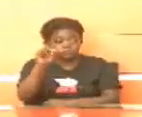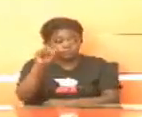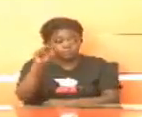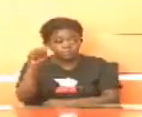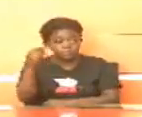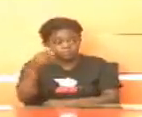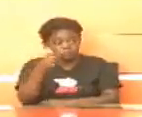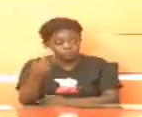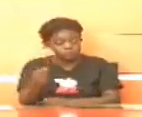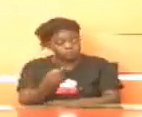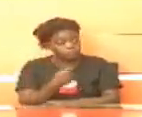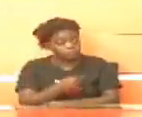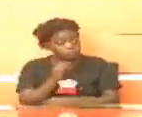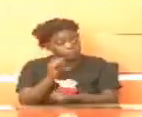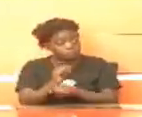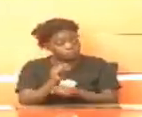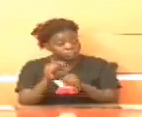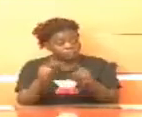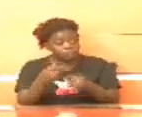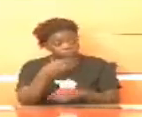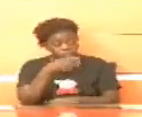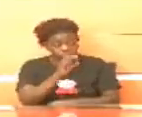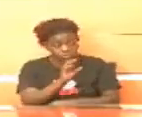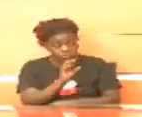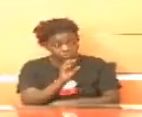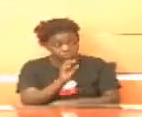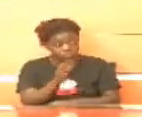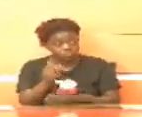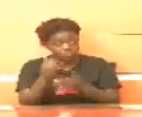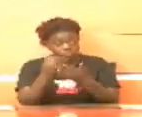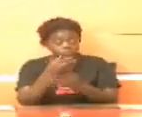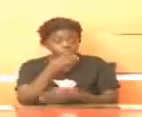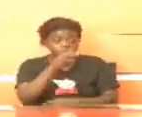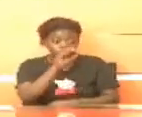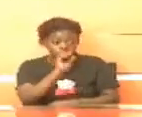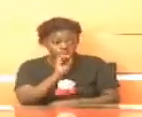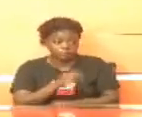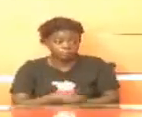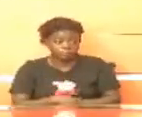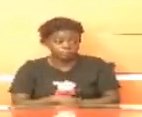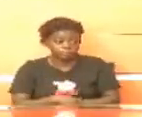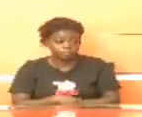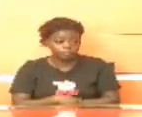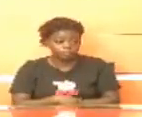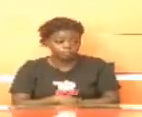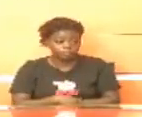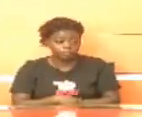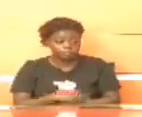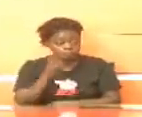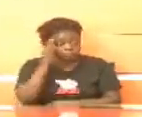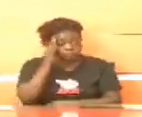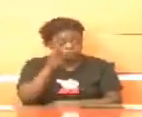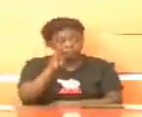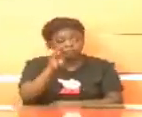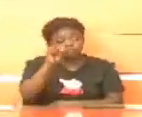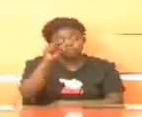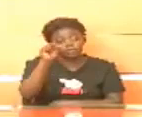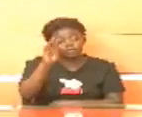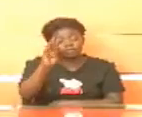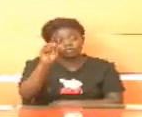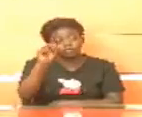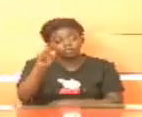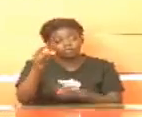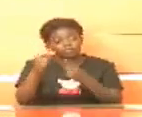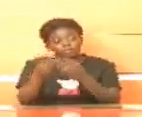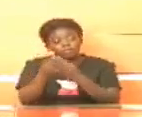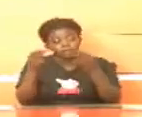lukola ne weyoteza ate osobola okugunywa nekuyambako okunywa. Omulubuzi agumanyikiddwa ebbombo olinywa naye